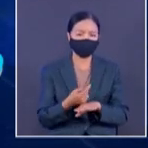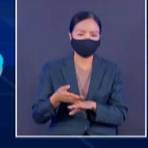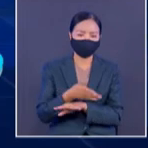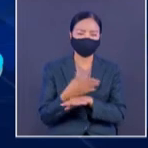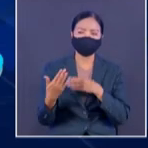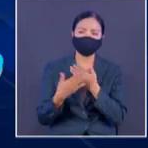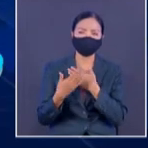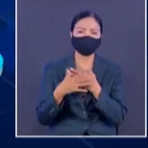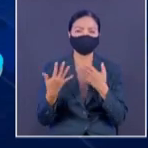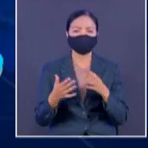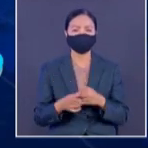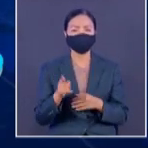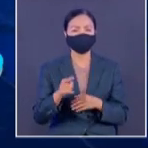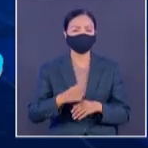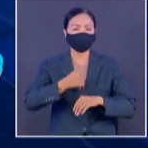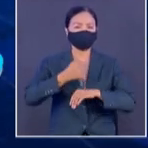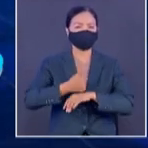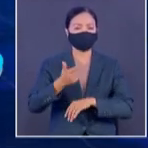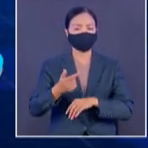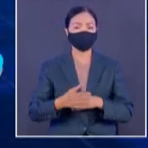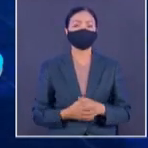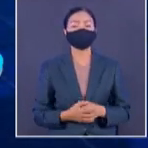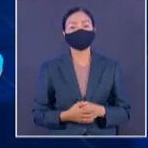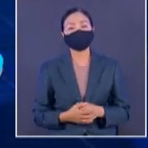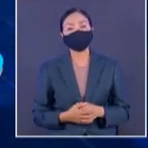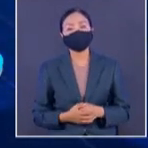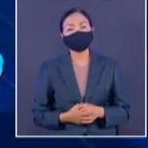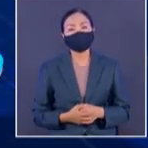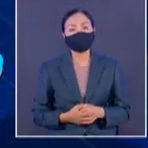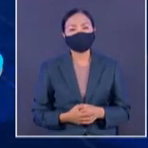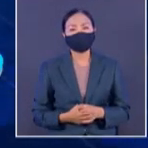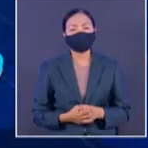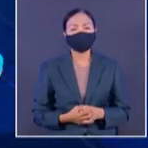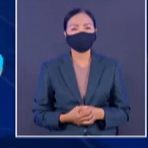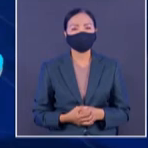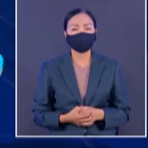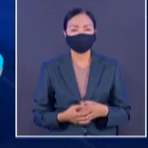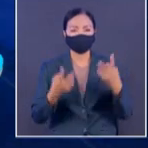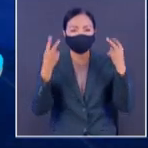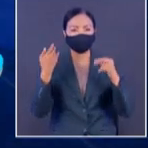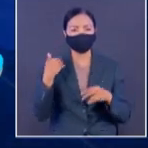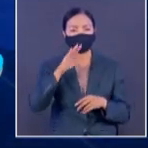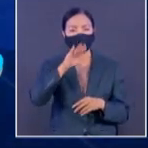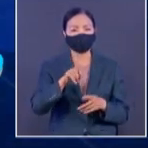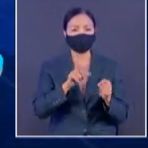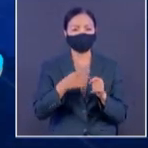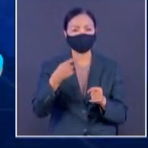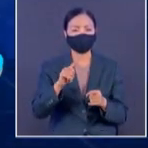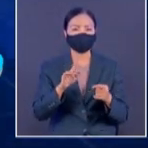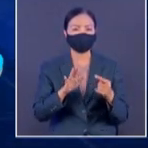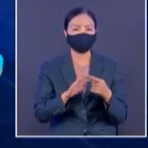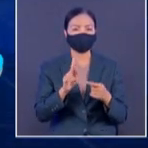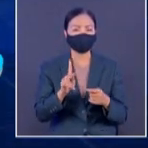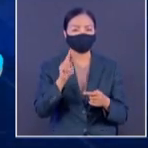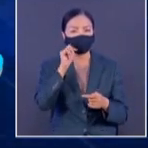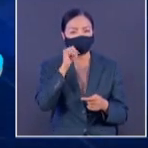นกันเลยพวกคนใหญ่คนโตเรื่องนี้ครับนายพีรศักดิ์นายกเทศมนตรีตำบลปากน้ำปราณก็ลง